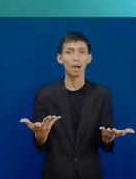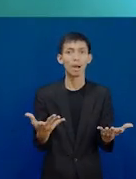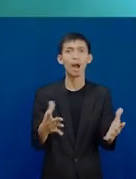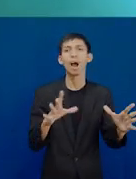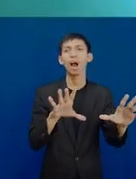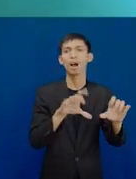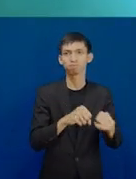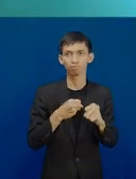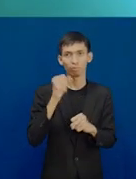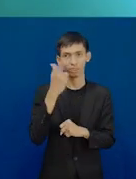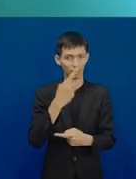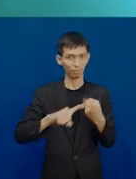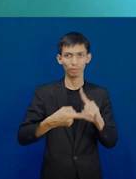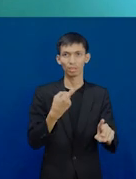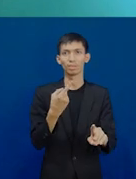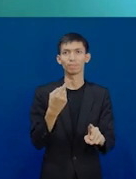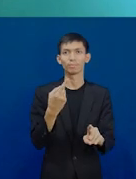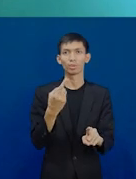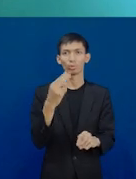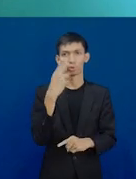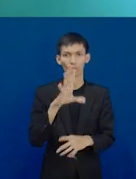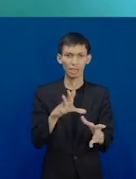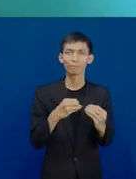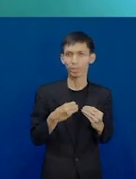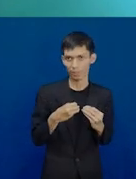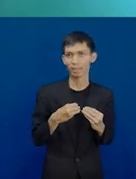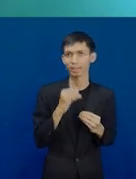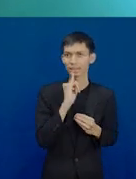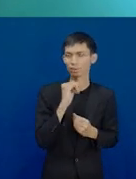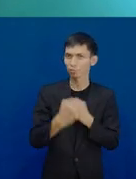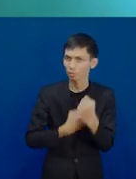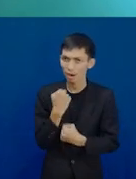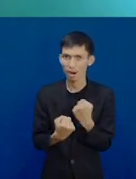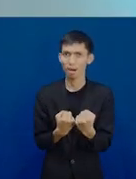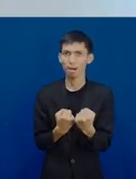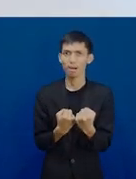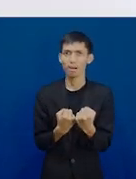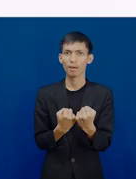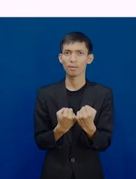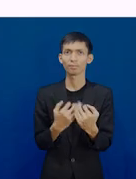depan agar bisa menjangkau teman-teman yang belum tersentuh.